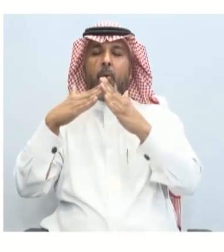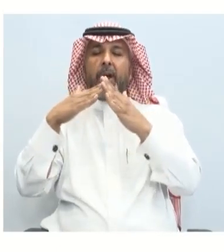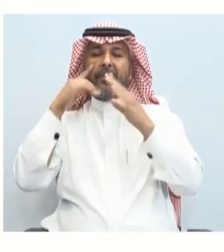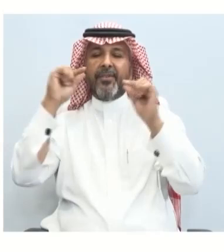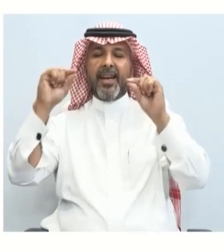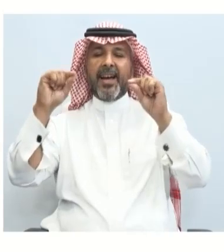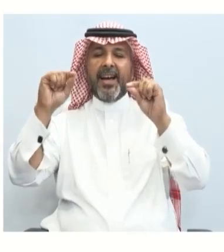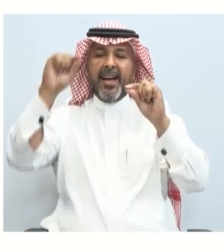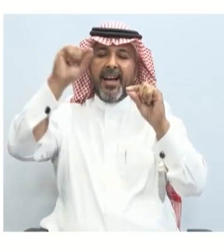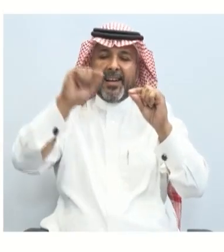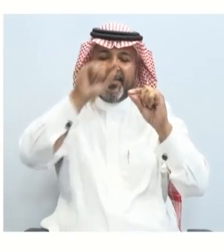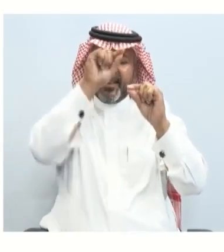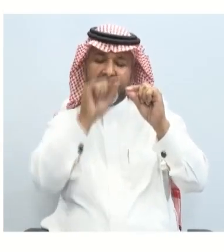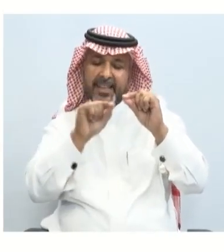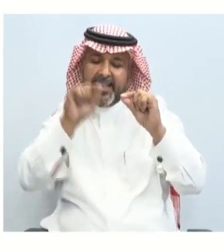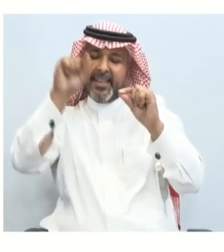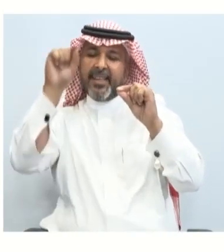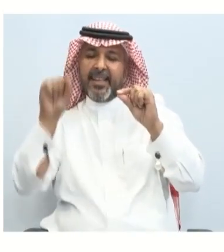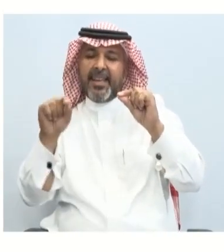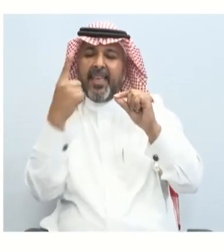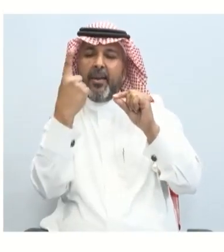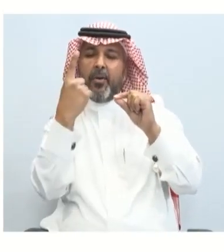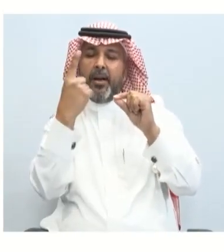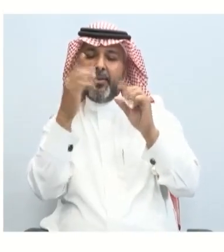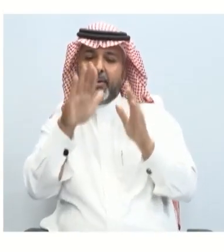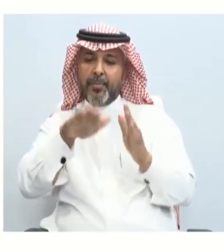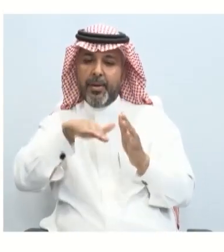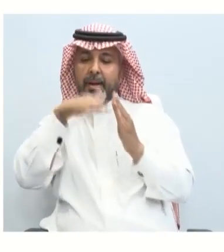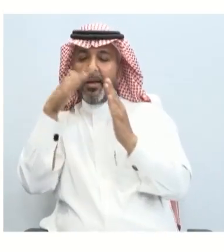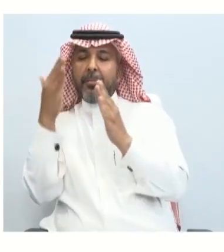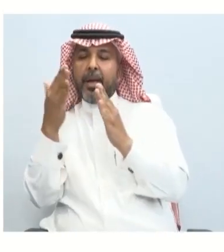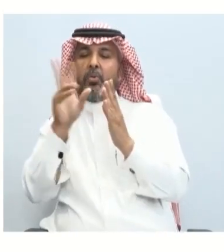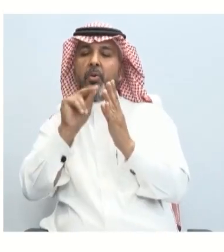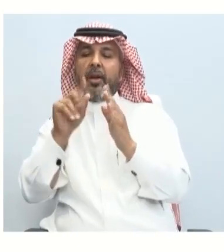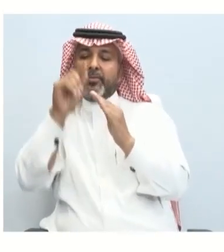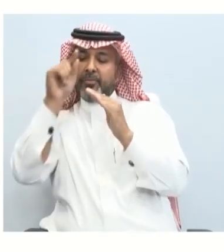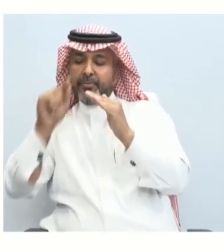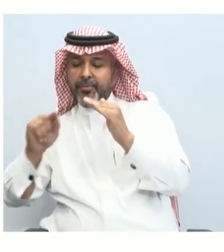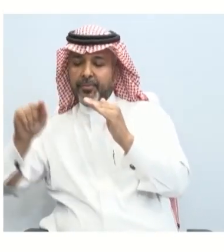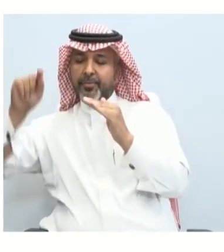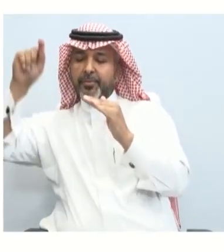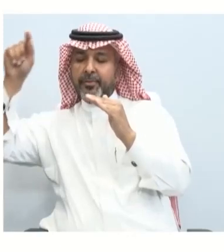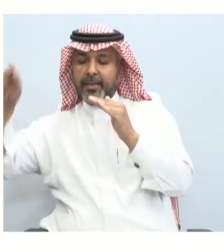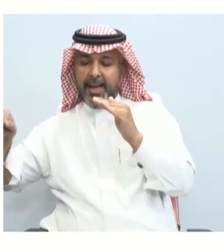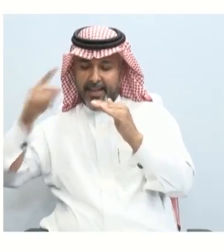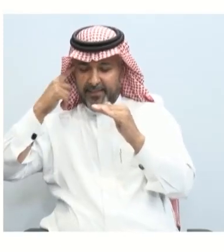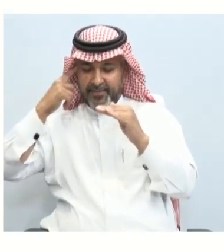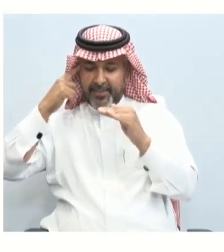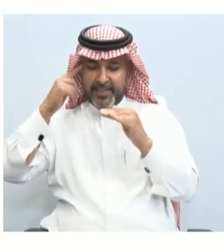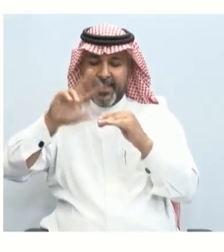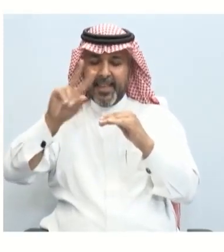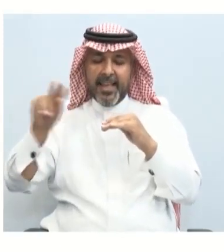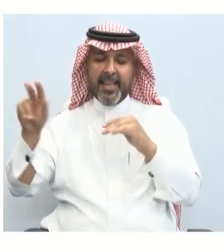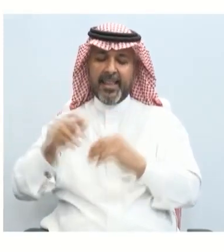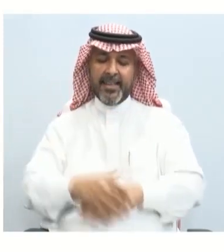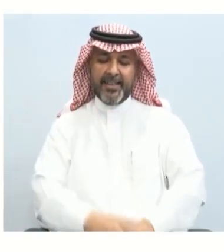هنا نلاحظ ان بعد ذلك سوف تبدا تتكرر الداله تبدا تتكرر الداله بهذا الشكل ثم بعد